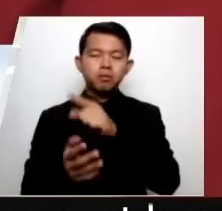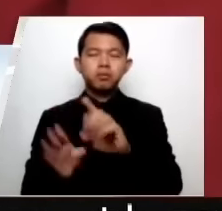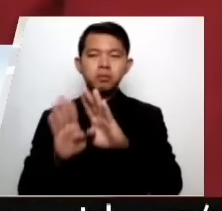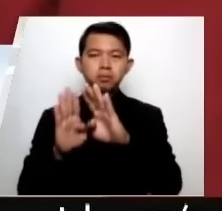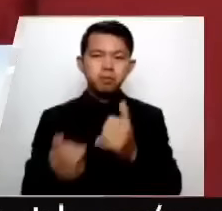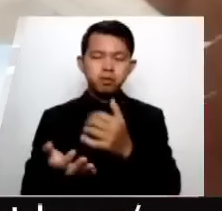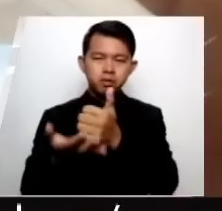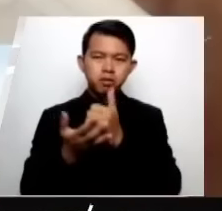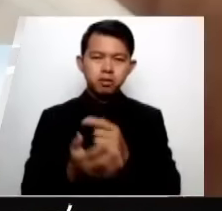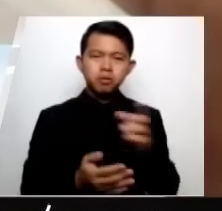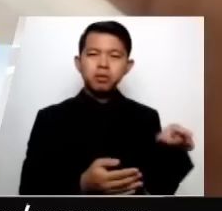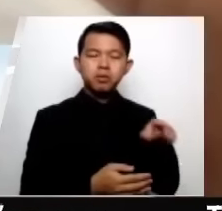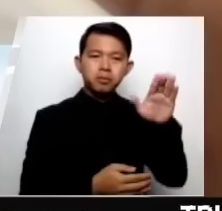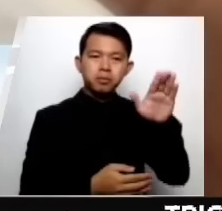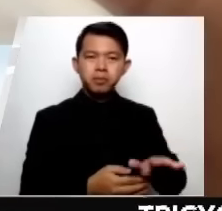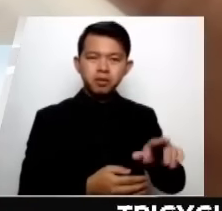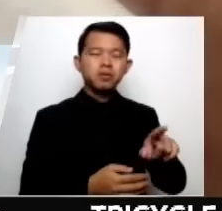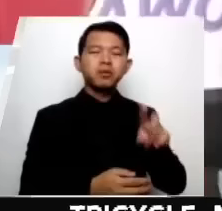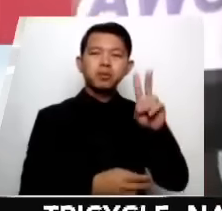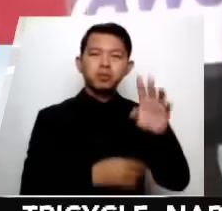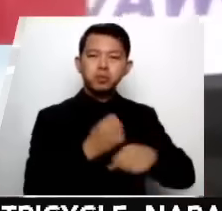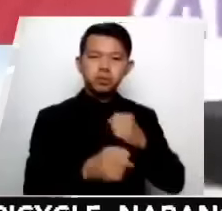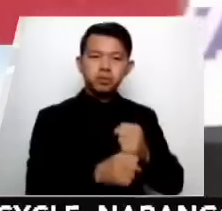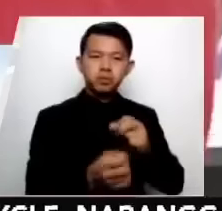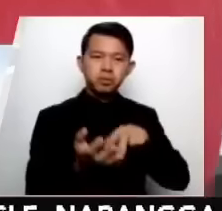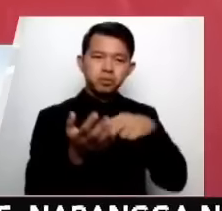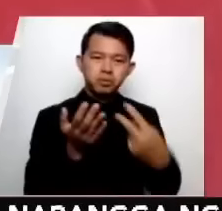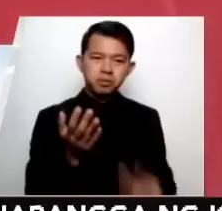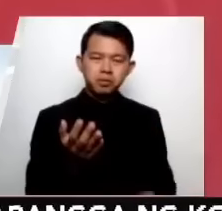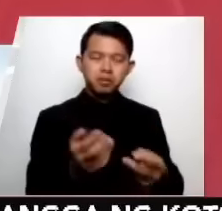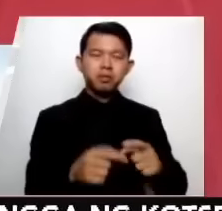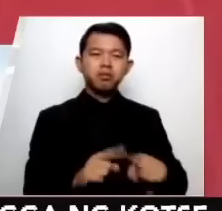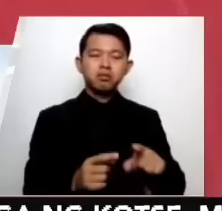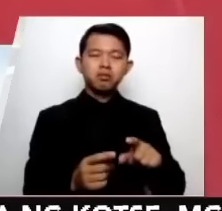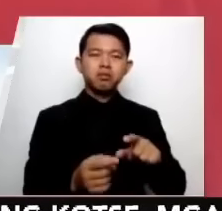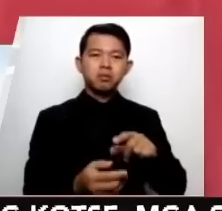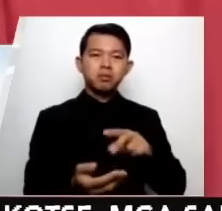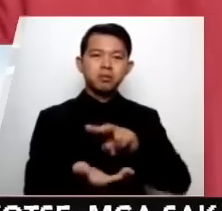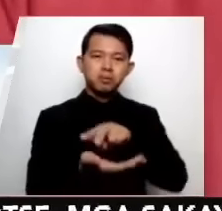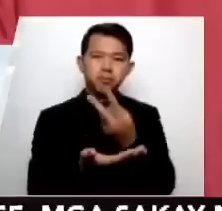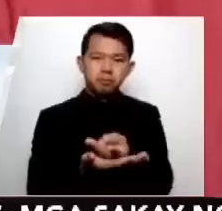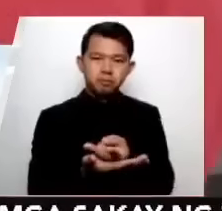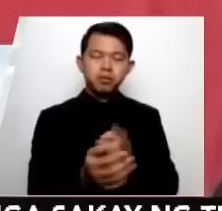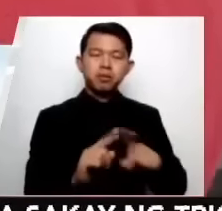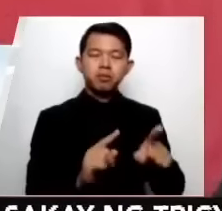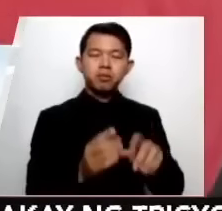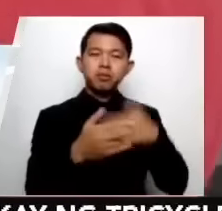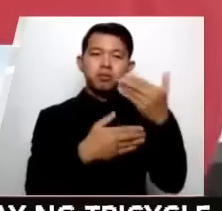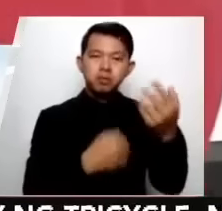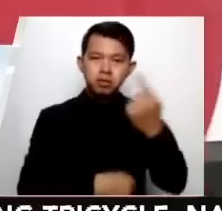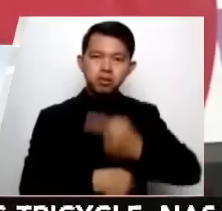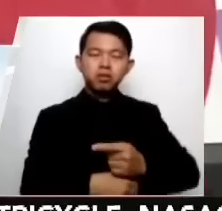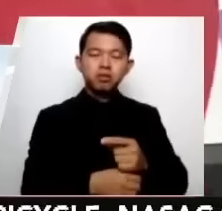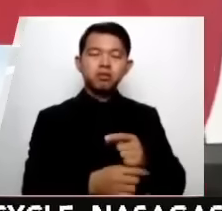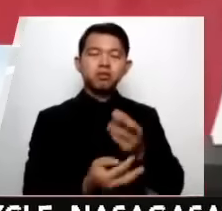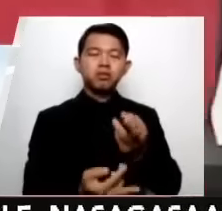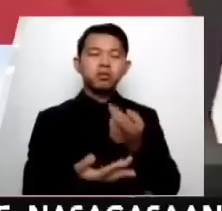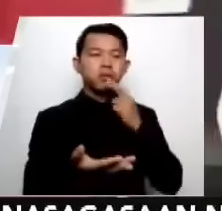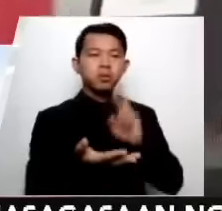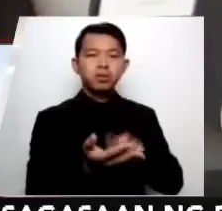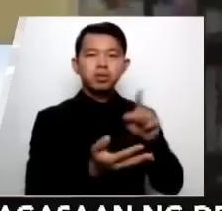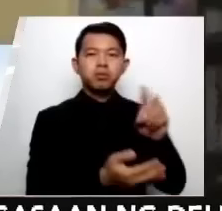ng malay. Kinabukasan, nagpa-blatter ang lola ng bata sa Violence Against Women and Their Children o VAWCI desk